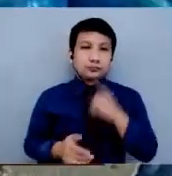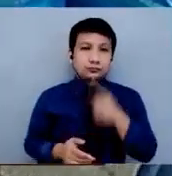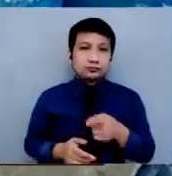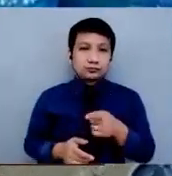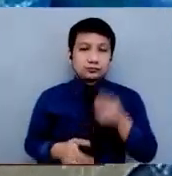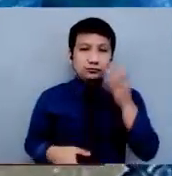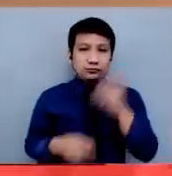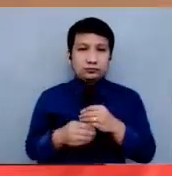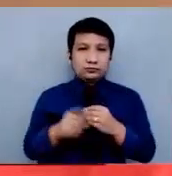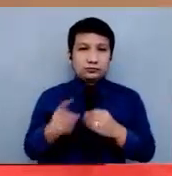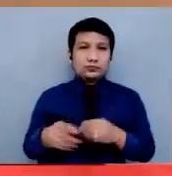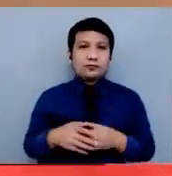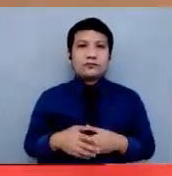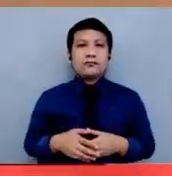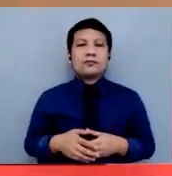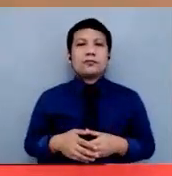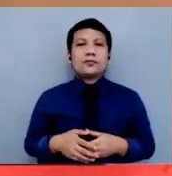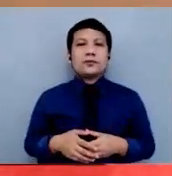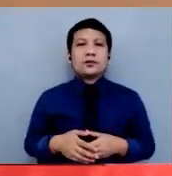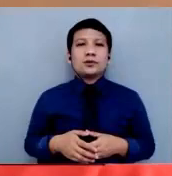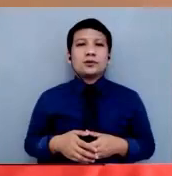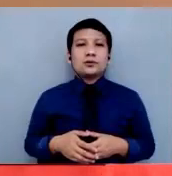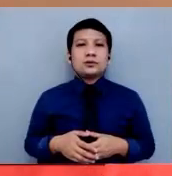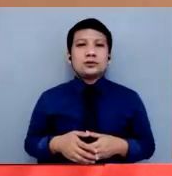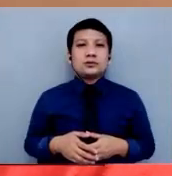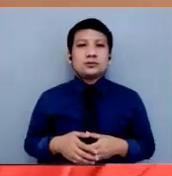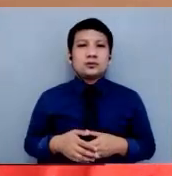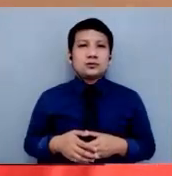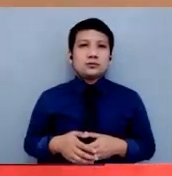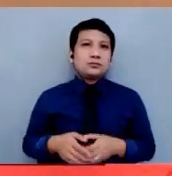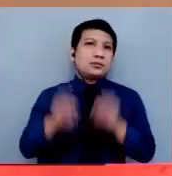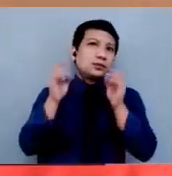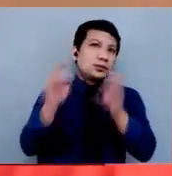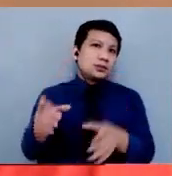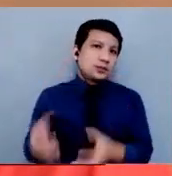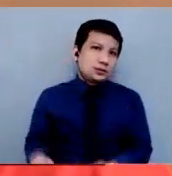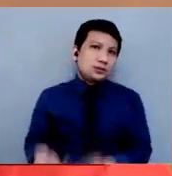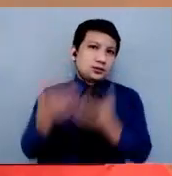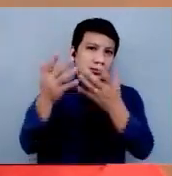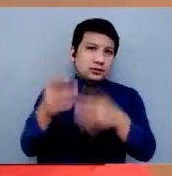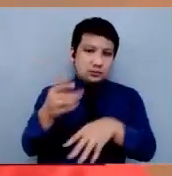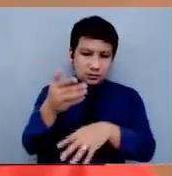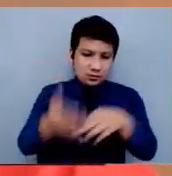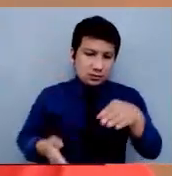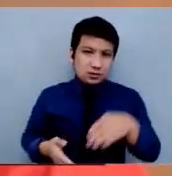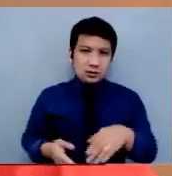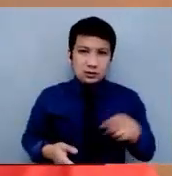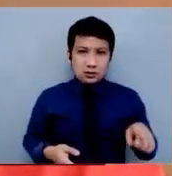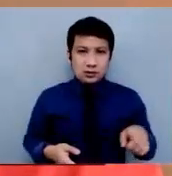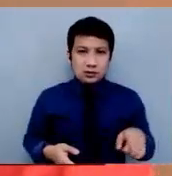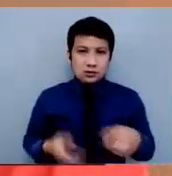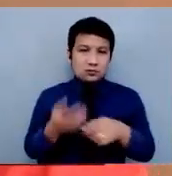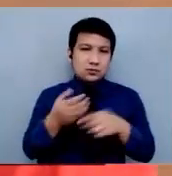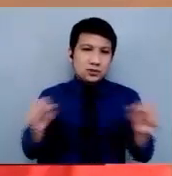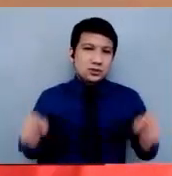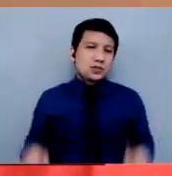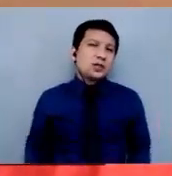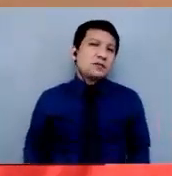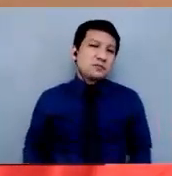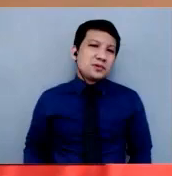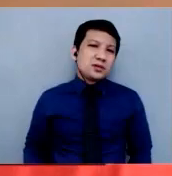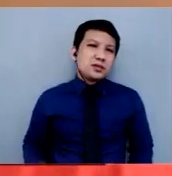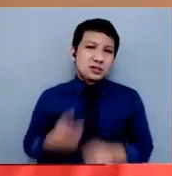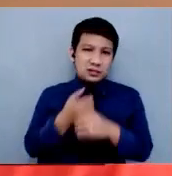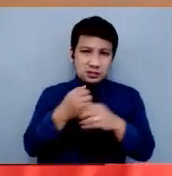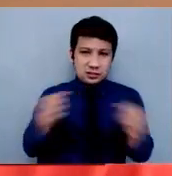ng turotot. Mas delikado yung paputok. Hindi mawala yung kamay mo. E pag turotot? Yung turotot, sip ka